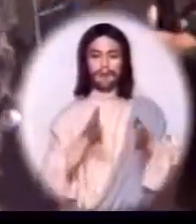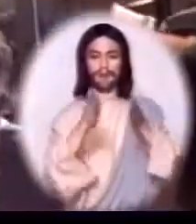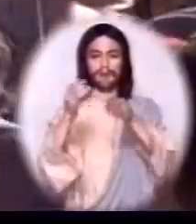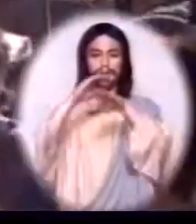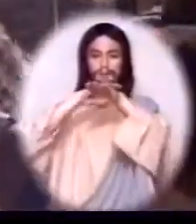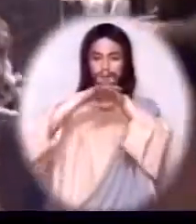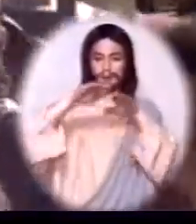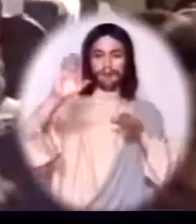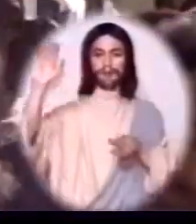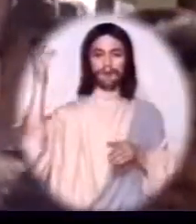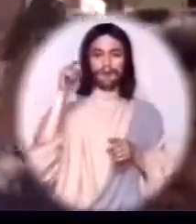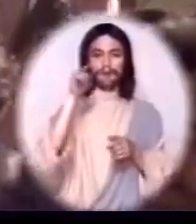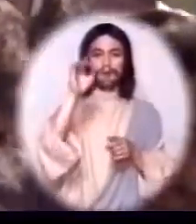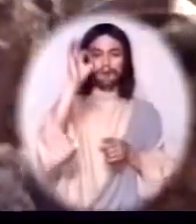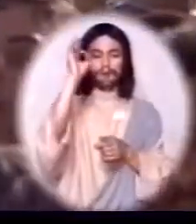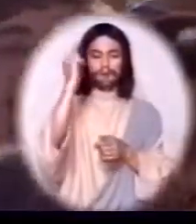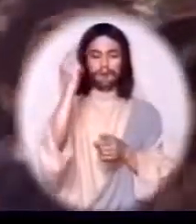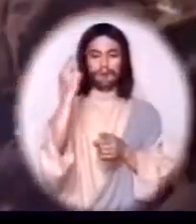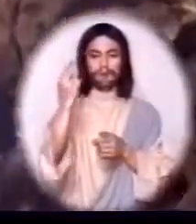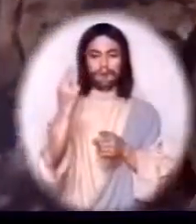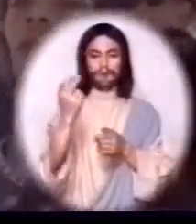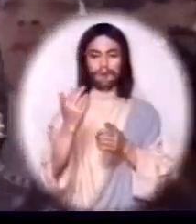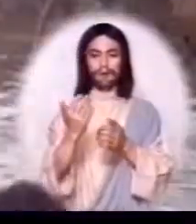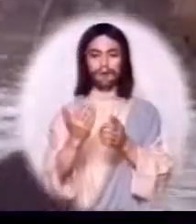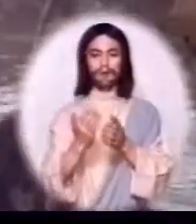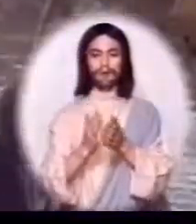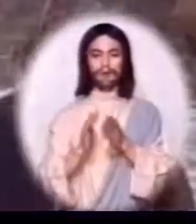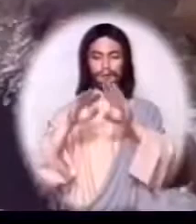길이 평탄해질 것이오.